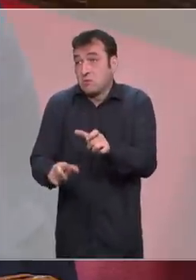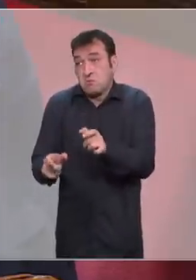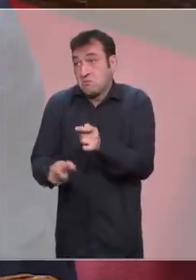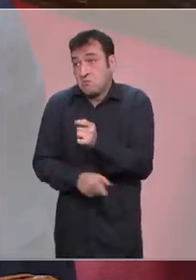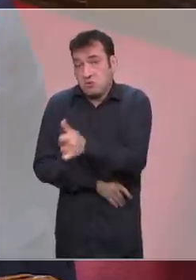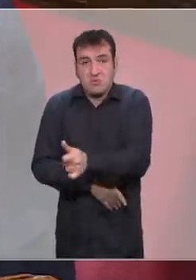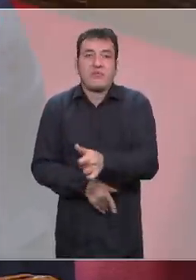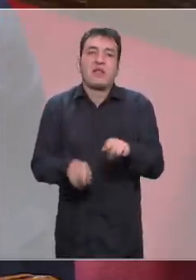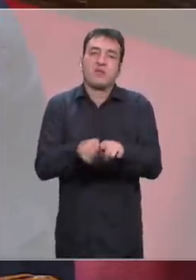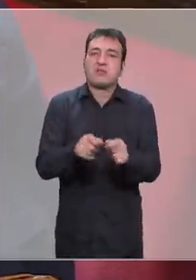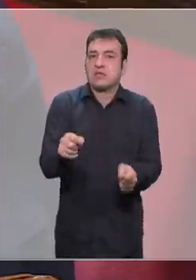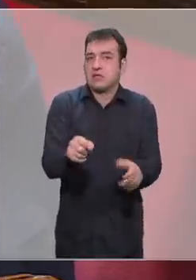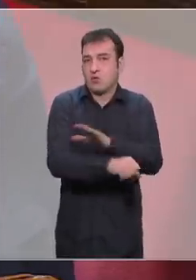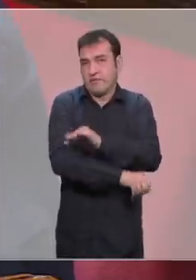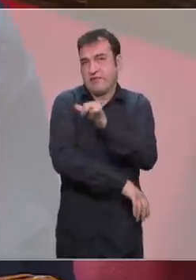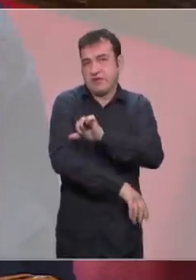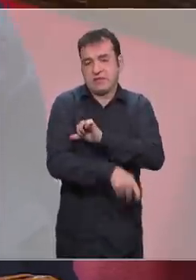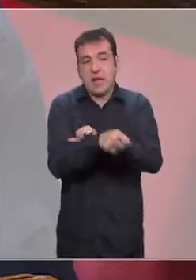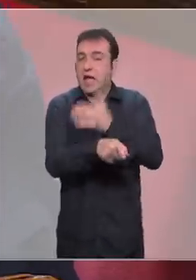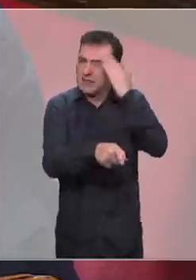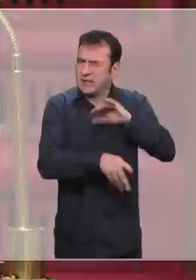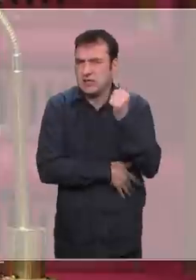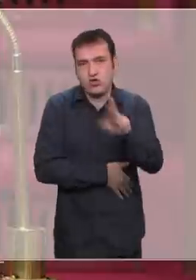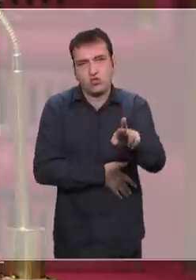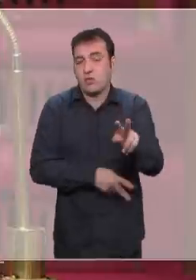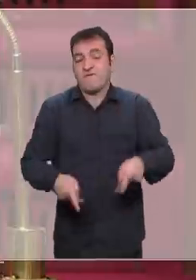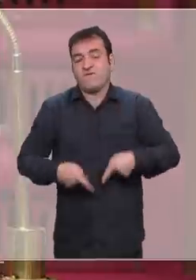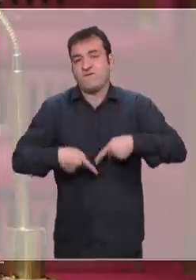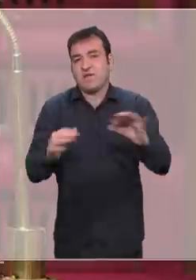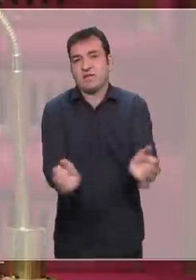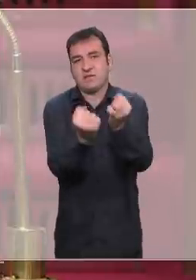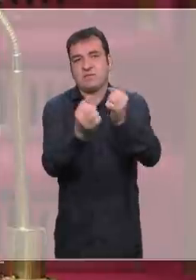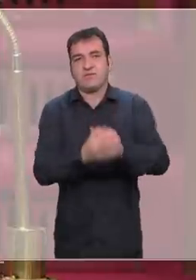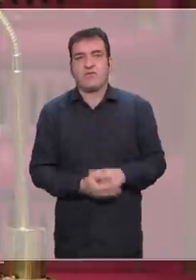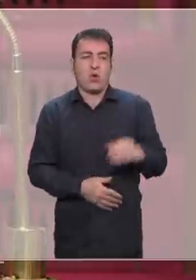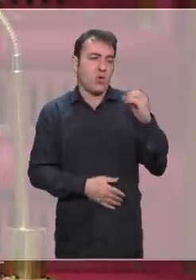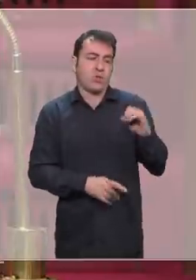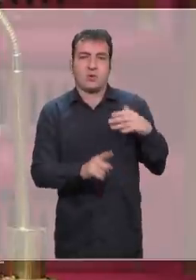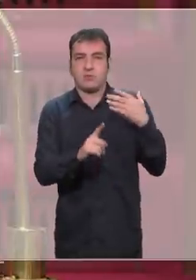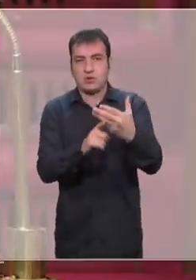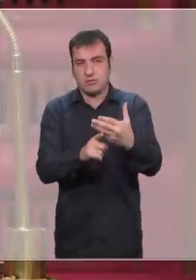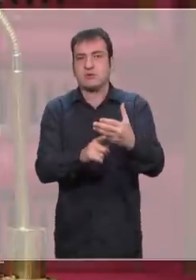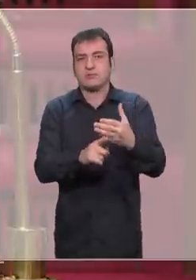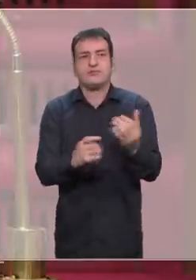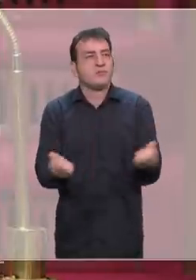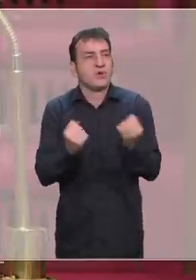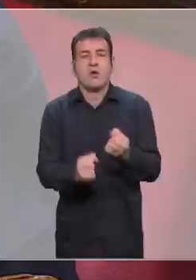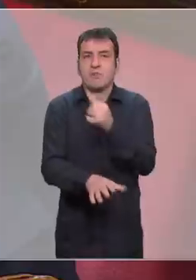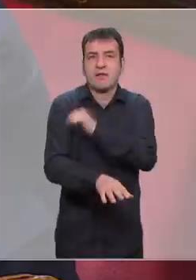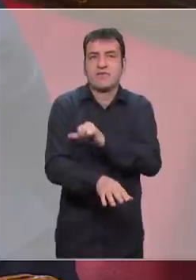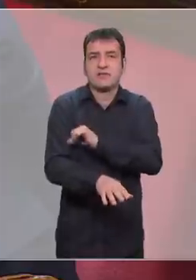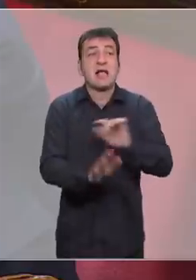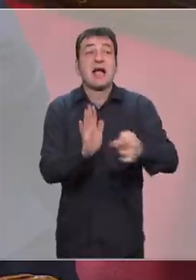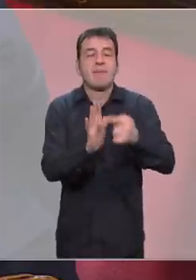Covid, dont nous savons avec certitude qu'elle sauve des vies. Depuis octobre, une campagne de vaccination de rappel